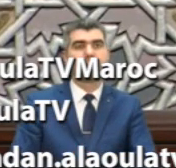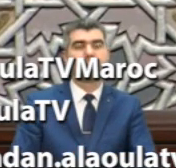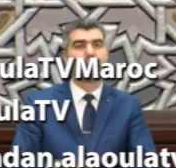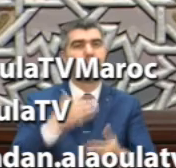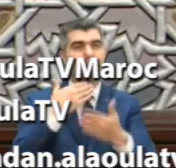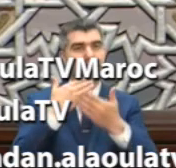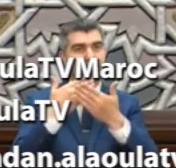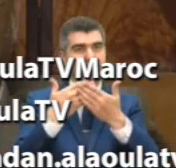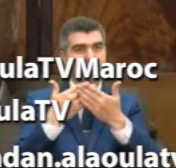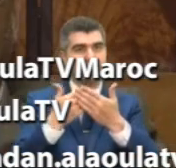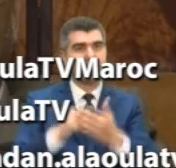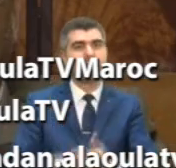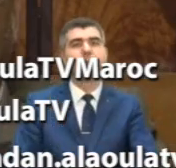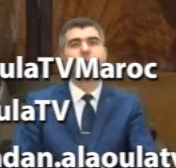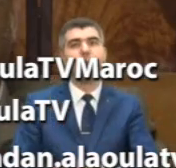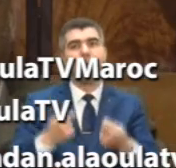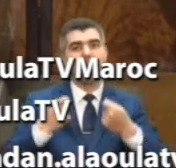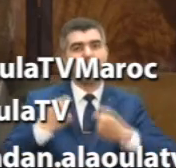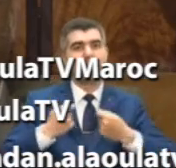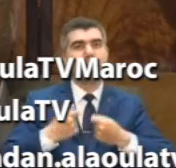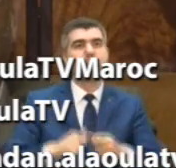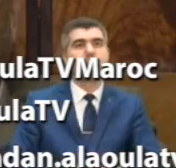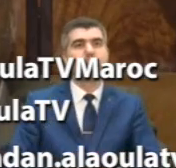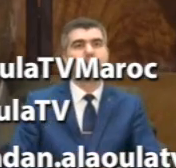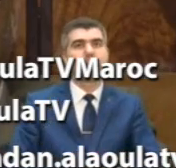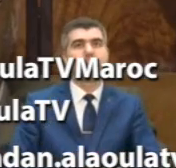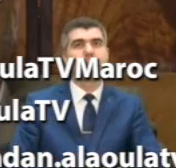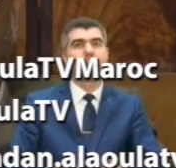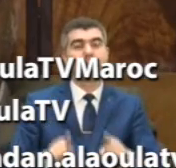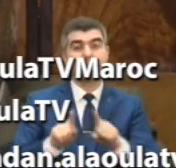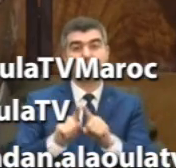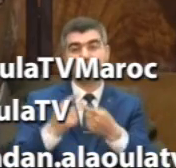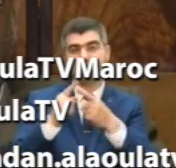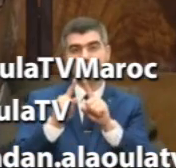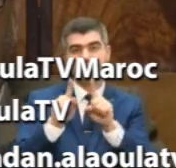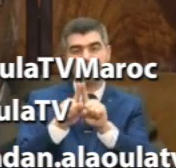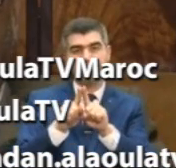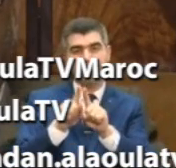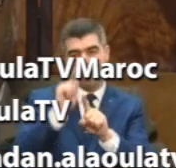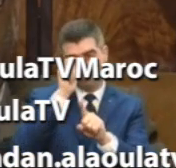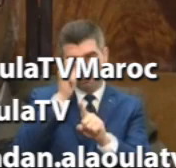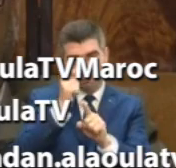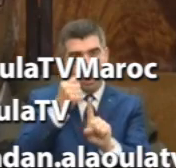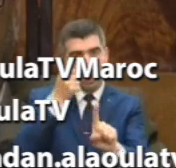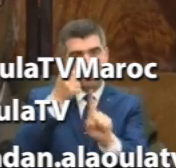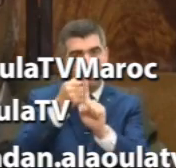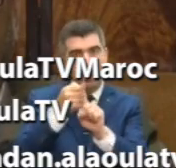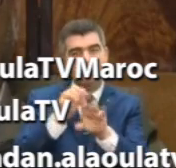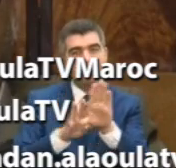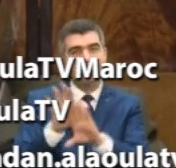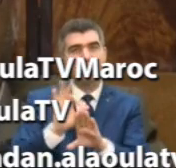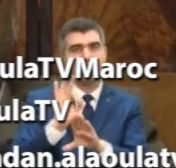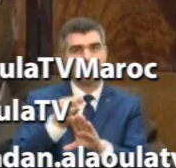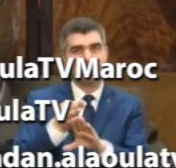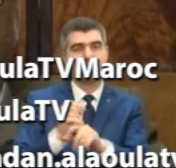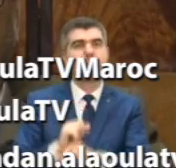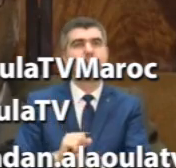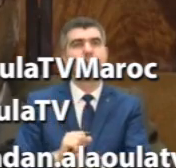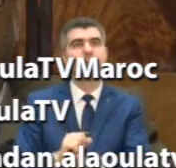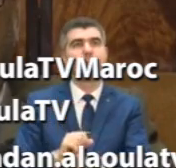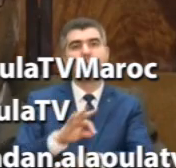شكرا السيدة الرئيسة. السيد الوزير نتمنى مجهوداتكم في هذا الخصوص. هذه الفئه